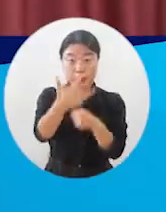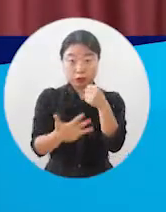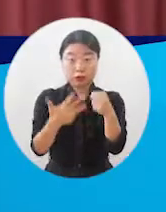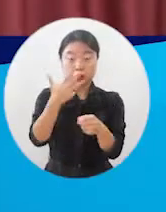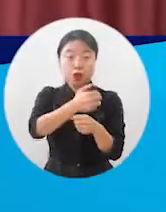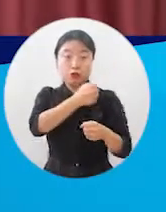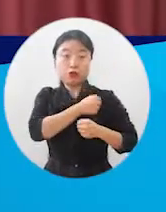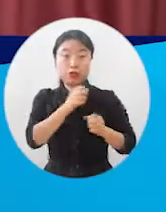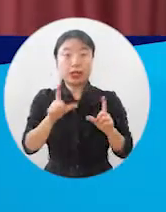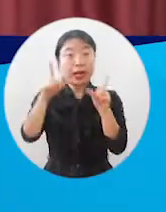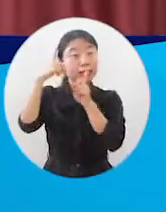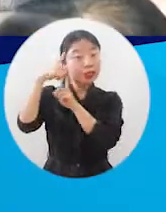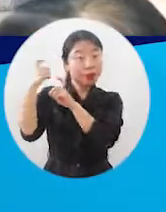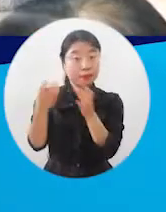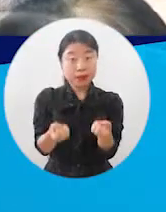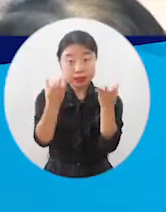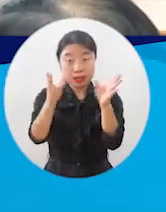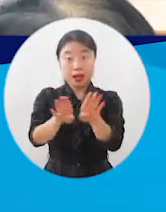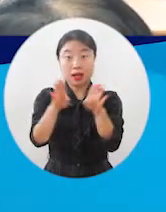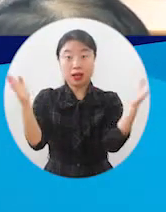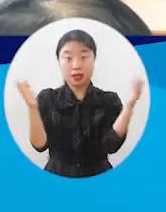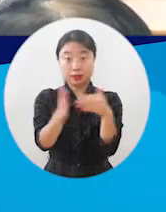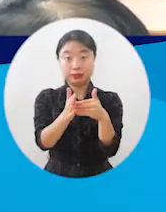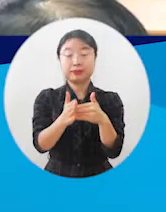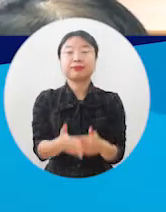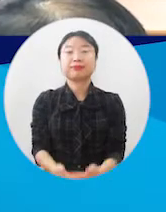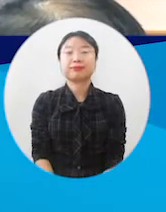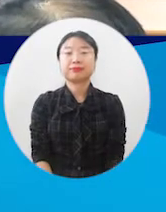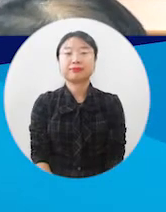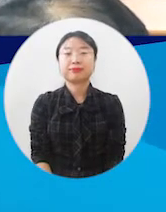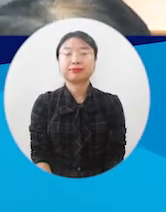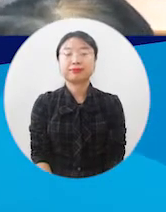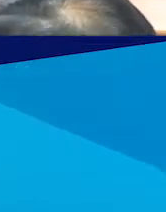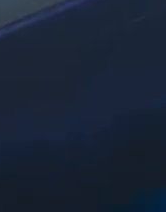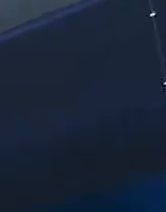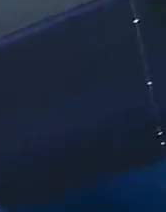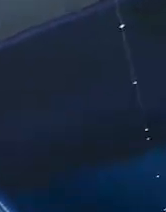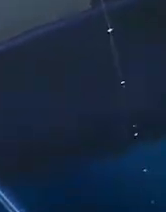의왕시가 제68주년 재향군인의 날 기념행사를 가졌습니다.